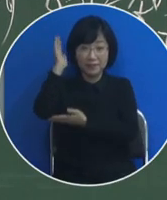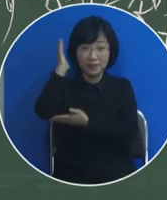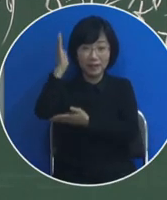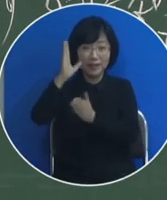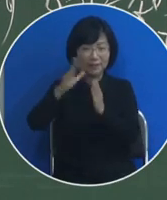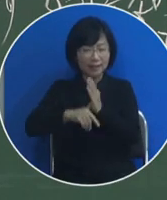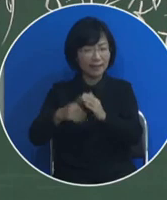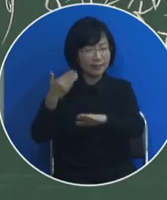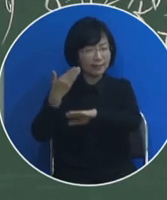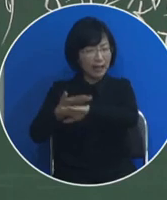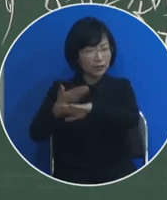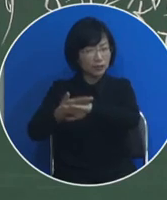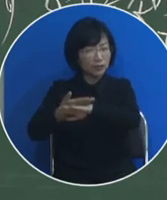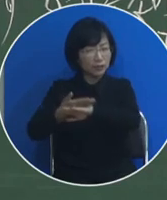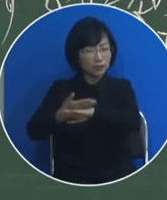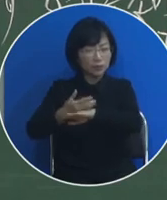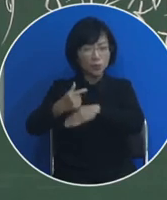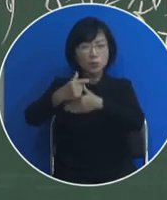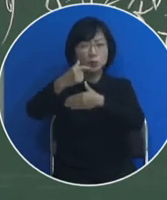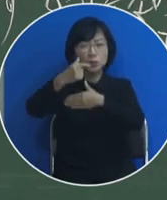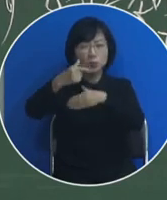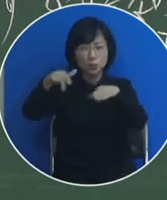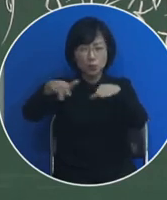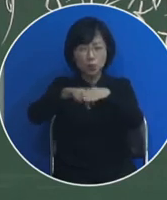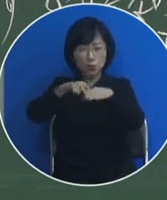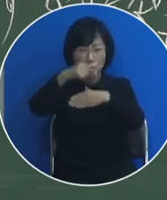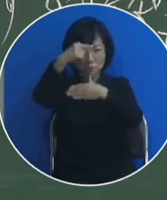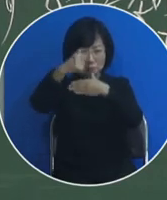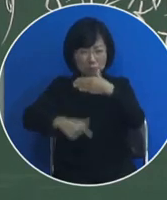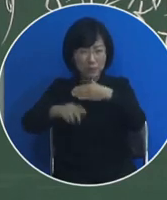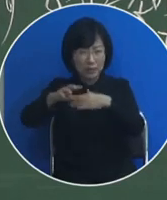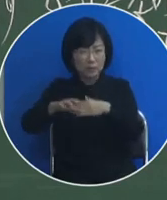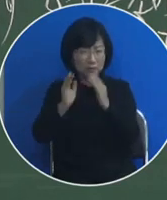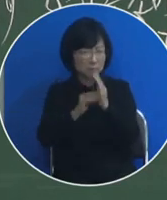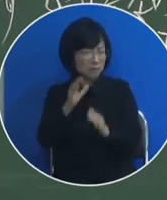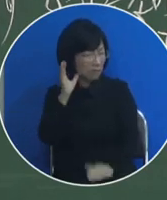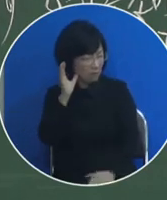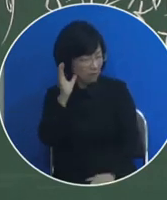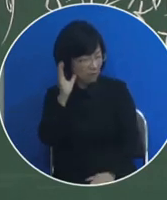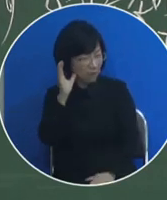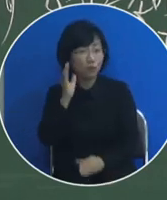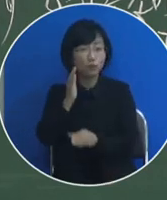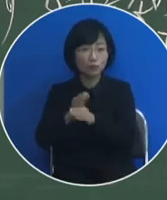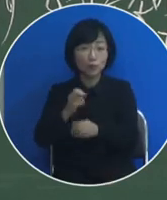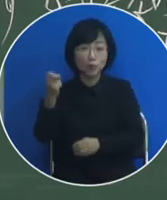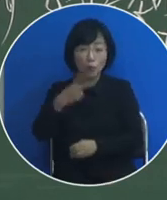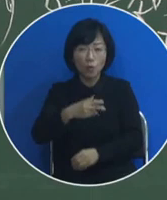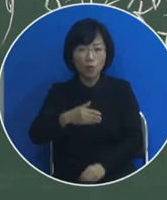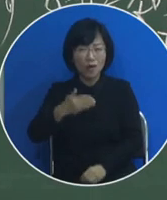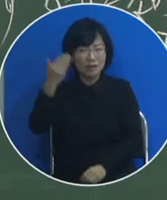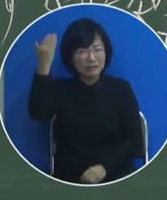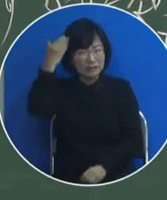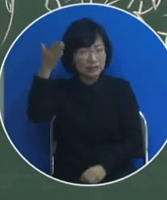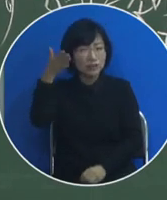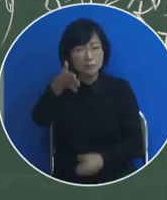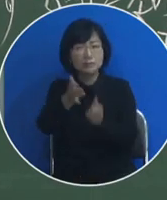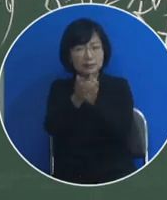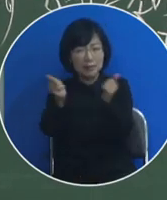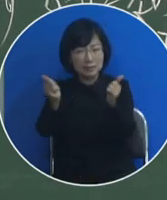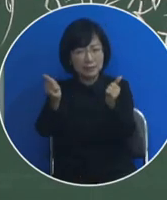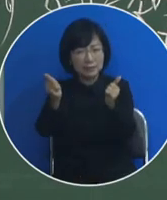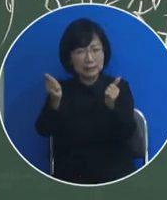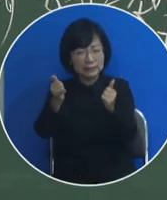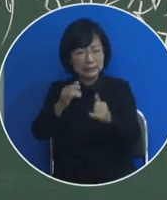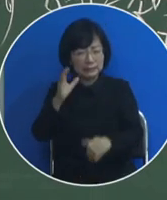Then my sermon other denominations are listening to it. 그 또 많은 이 학자들도 듣고 있습니다. And many scholars are listening as